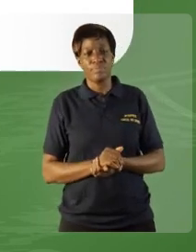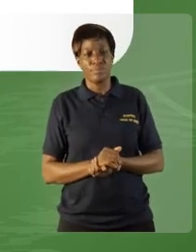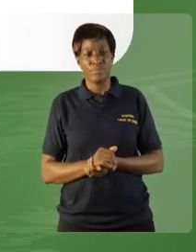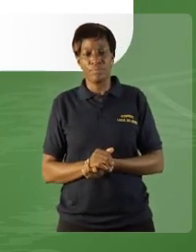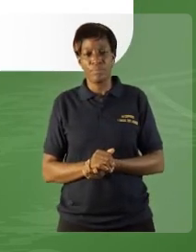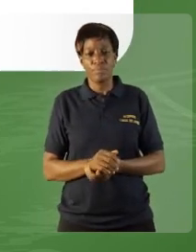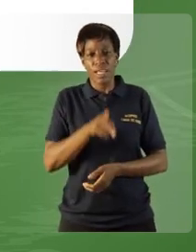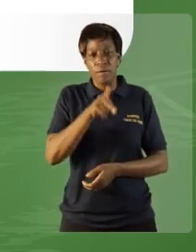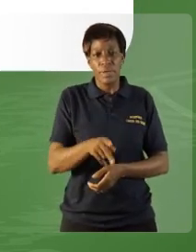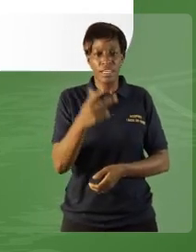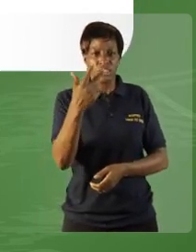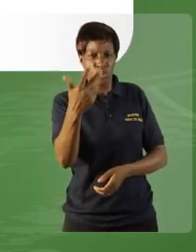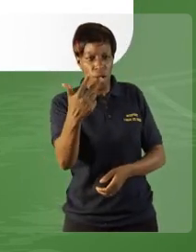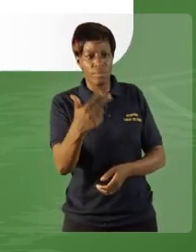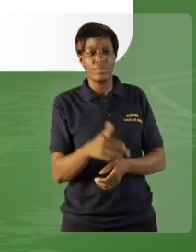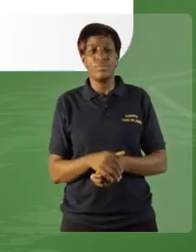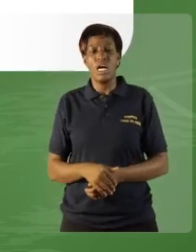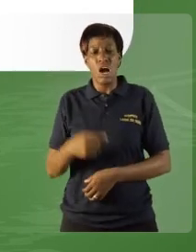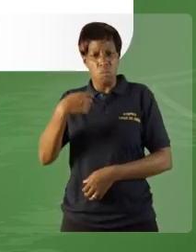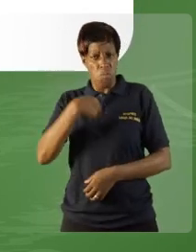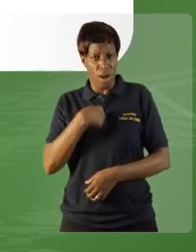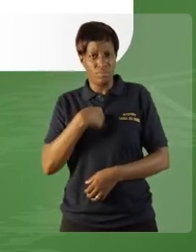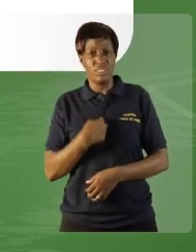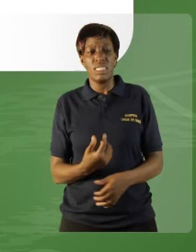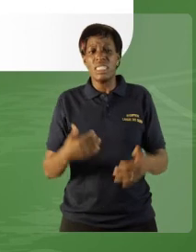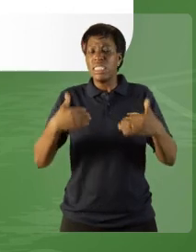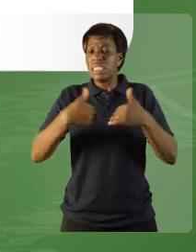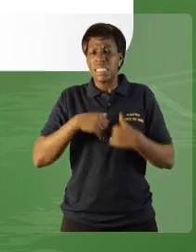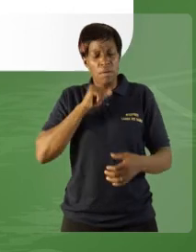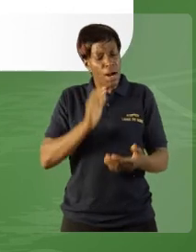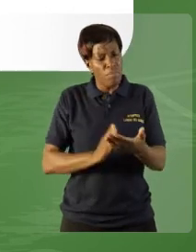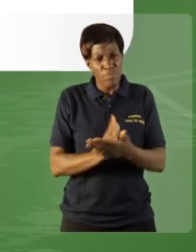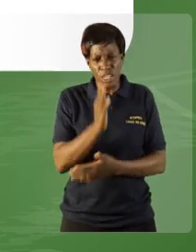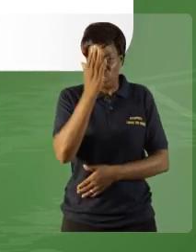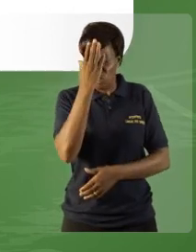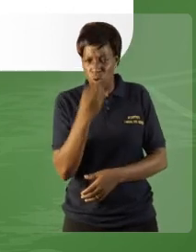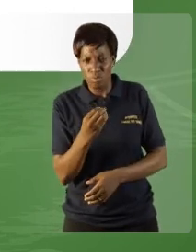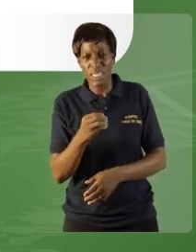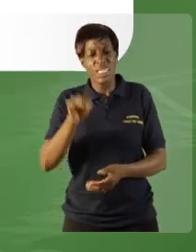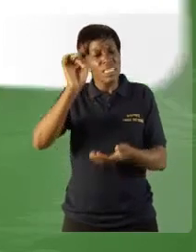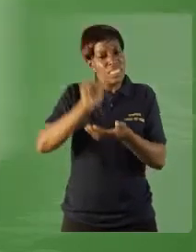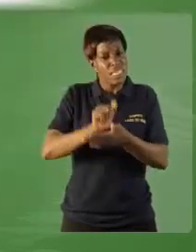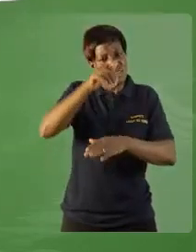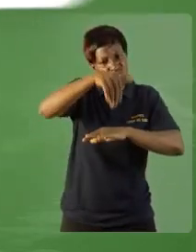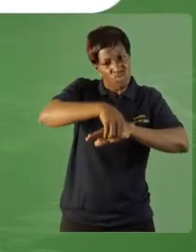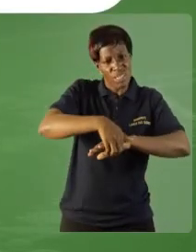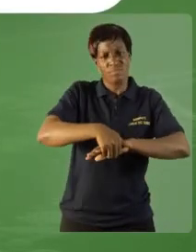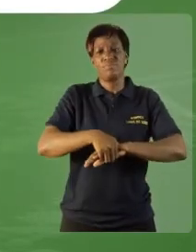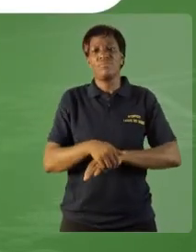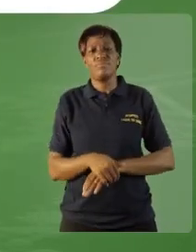Et P3. Moi, je n'ai pas bien dormi cette nuit.